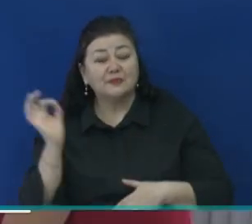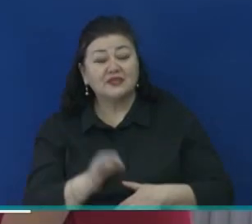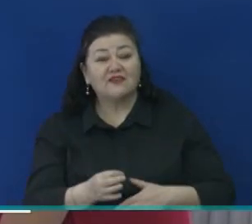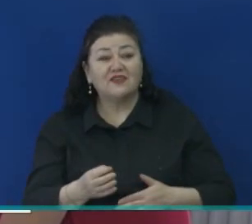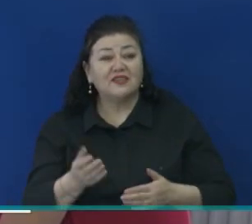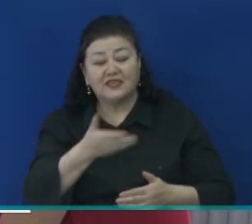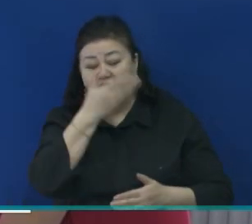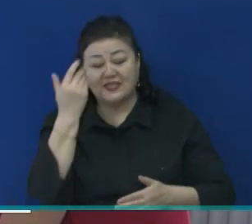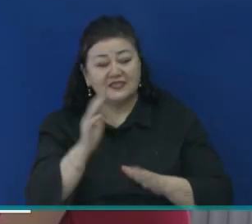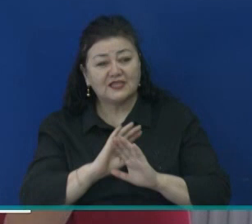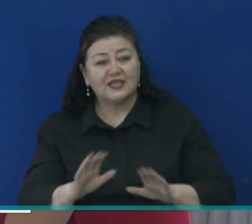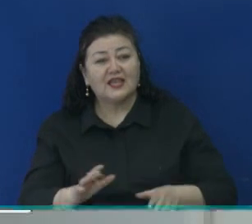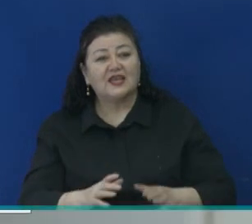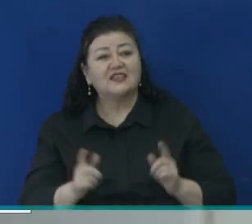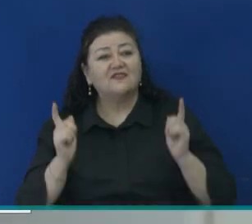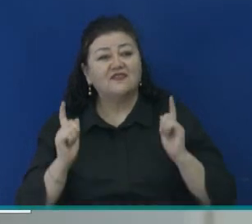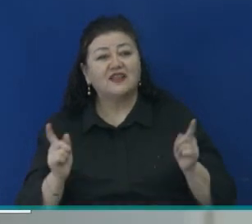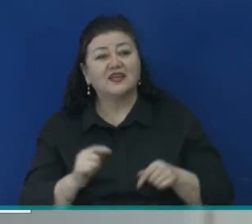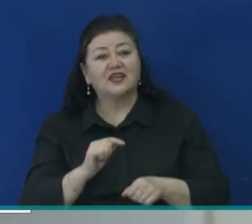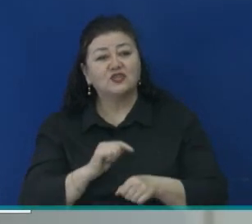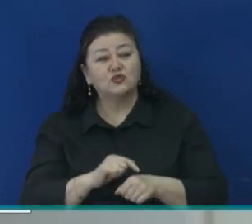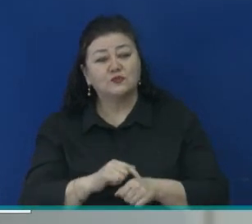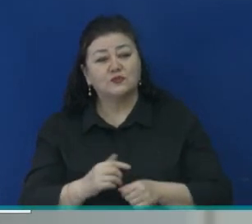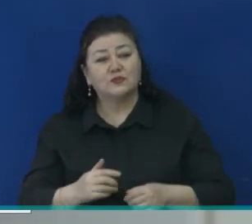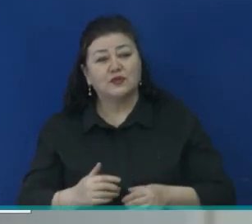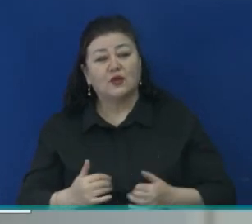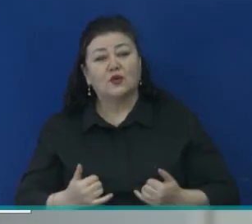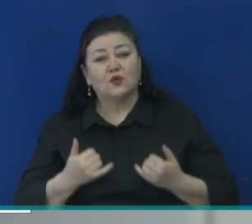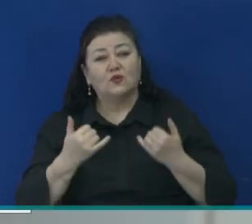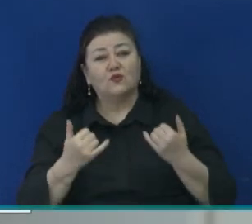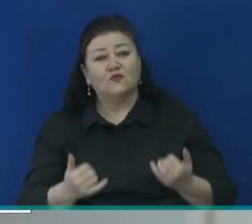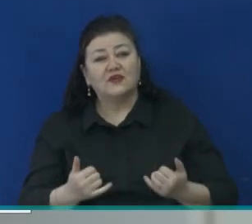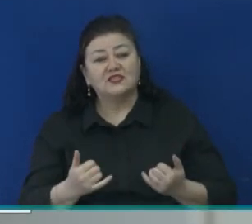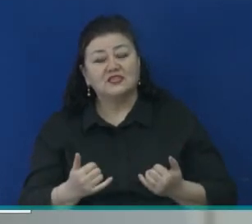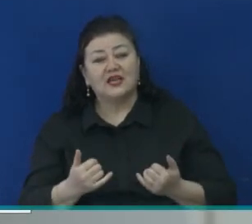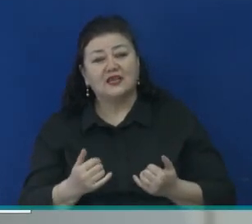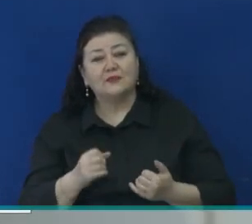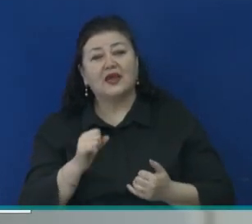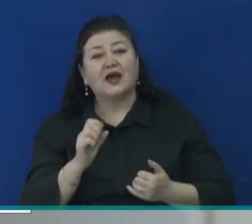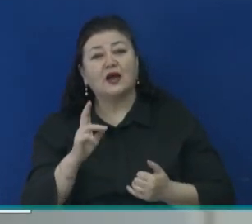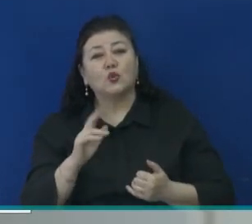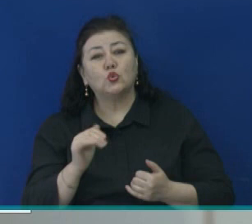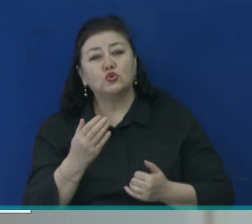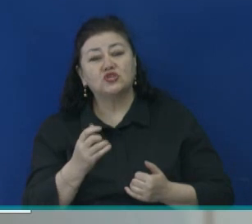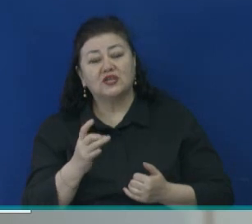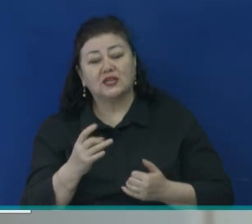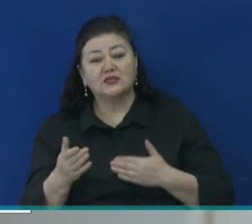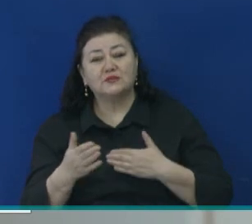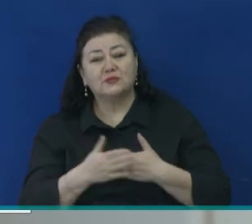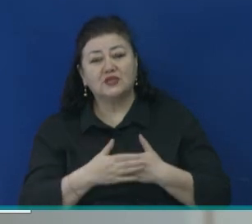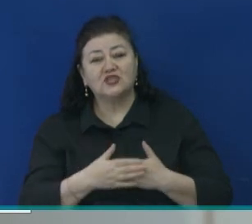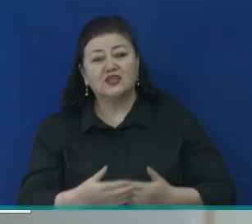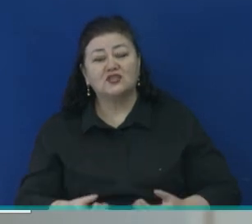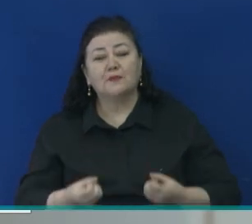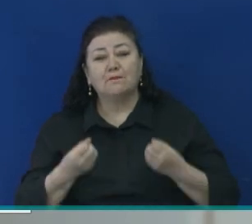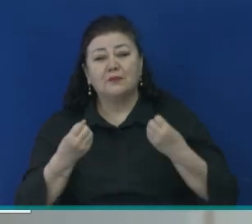махаббатынан асқан ұлы сезім жоқ. Құрметті облыстық перинатальды орталықтардың акушерлері, сіздерді келе жатқан